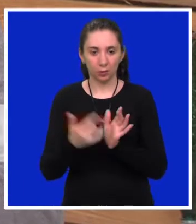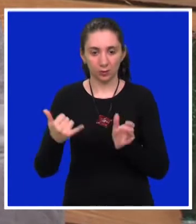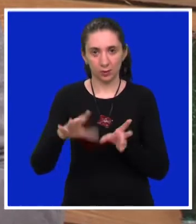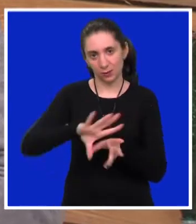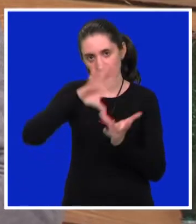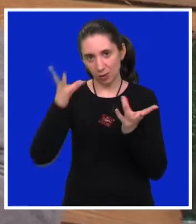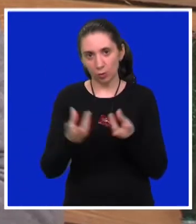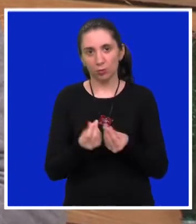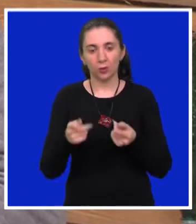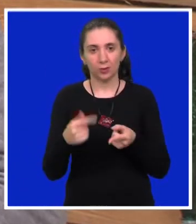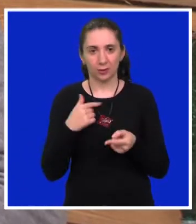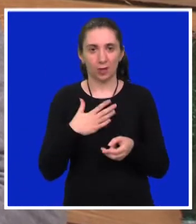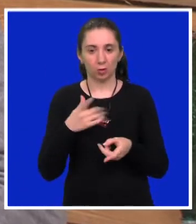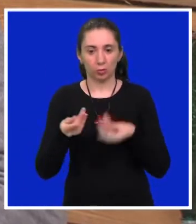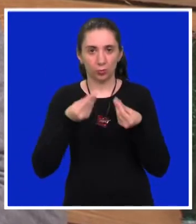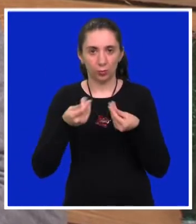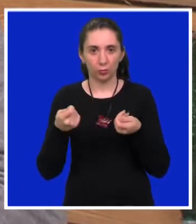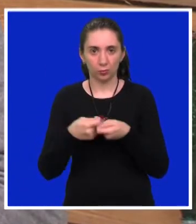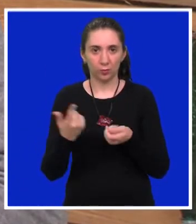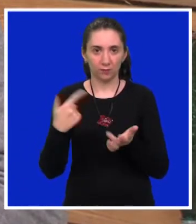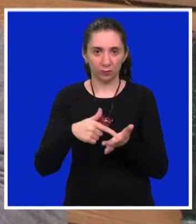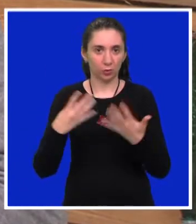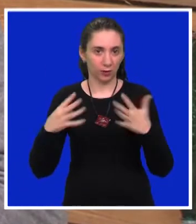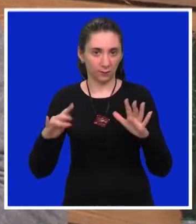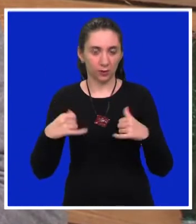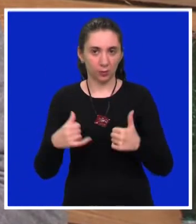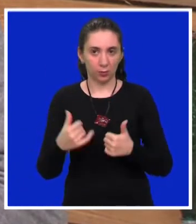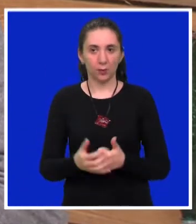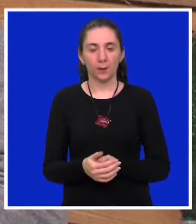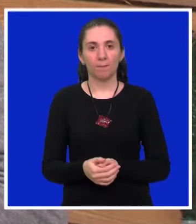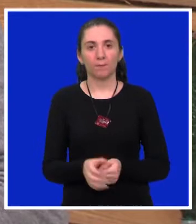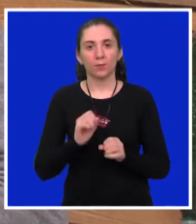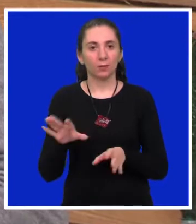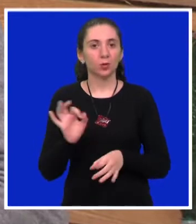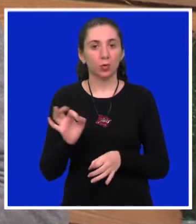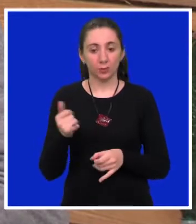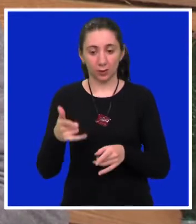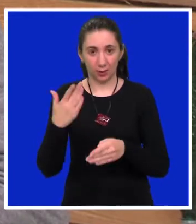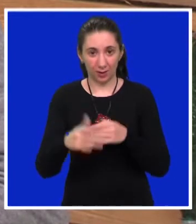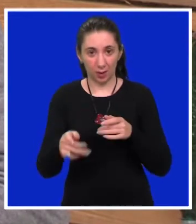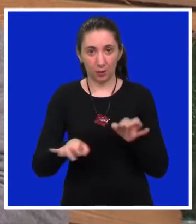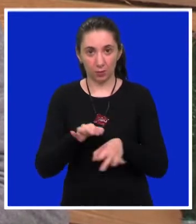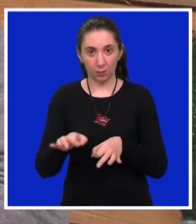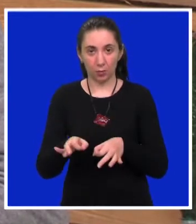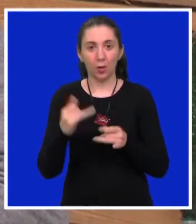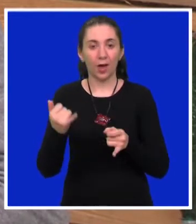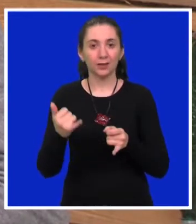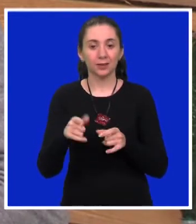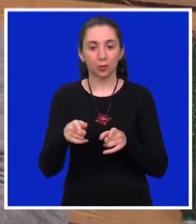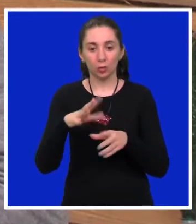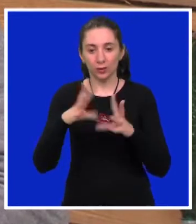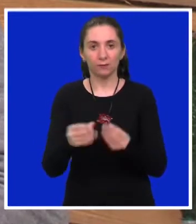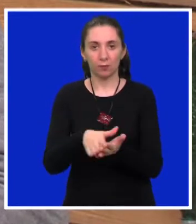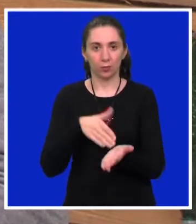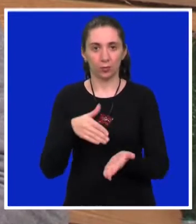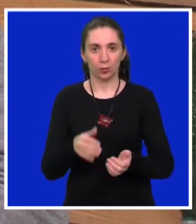trenutak da zaokružimo cijelu tu našu priču u 2019. godini, s tim da, bez obzira što je kraj projekta, u stvari tek sad